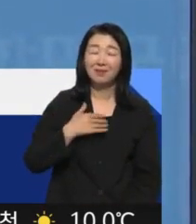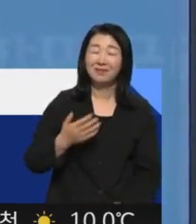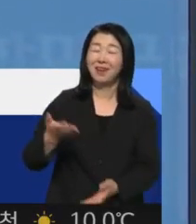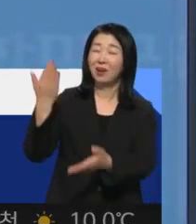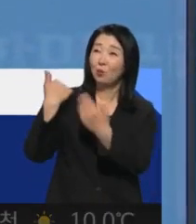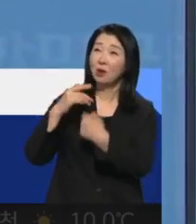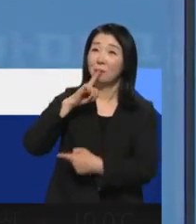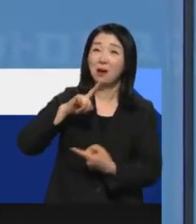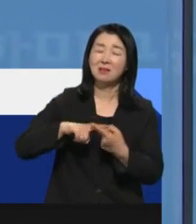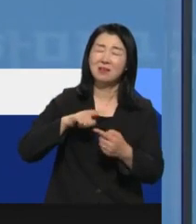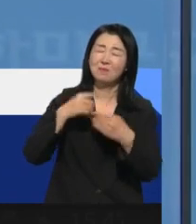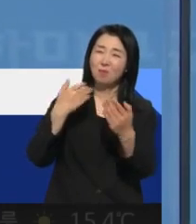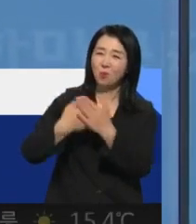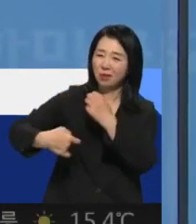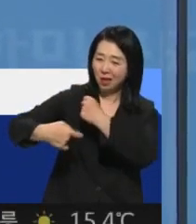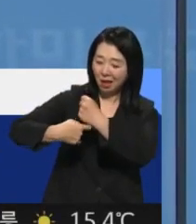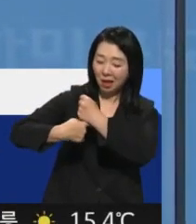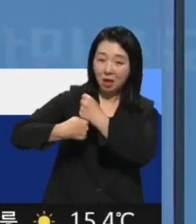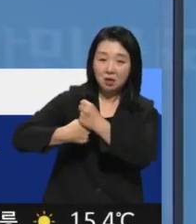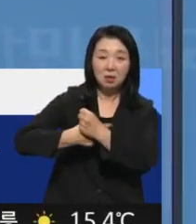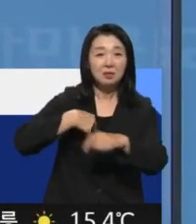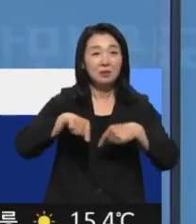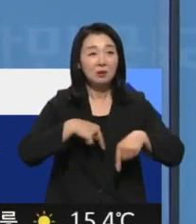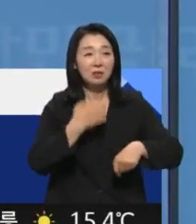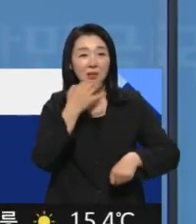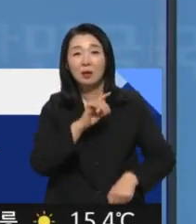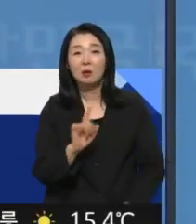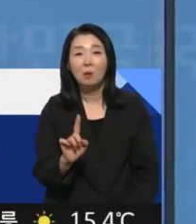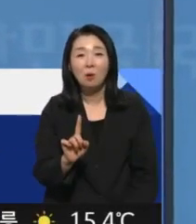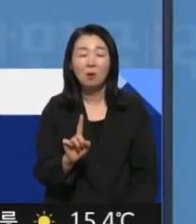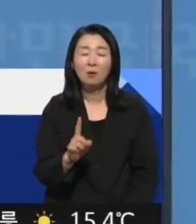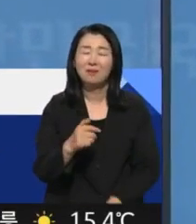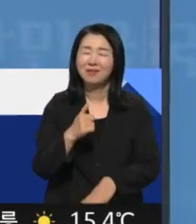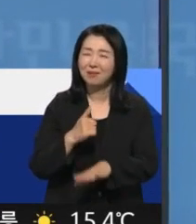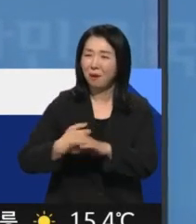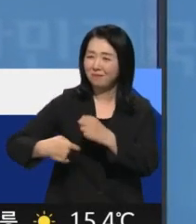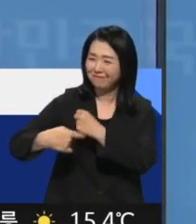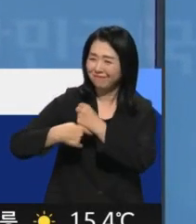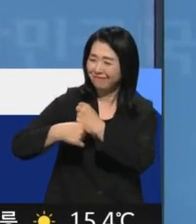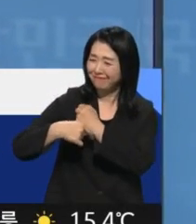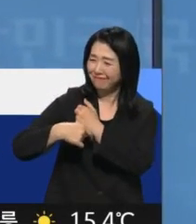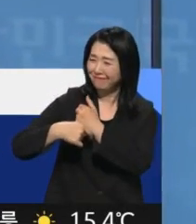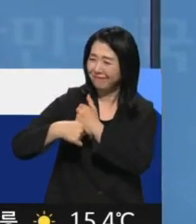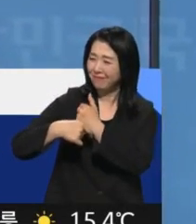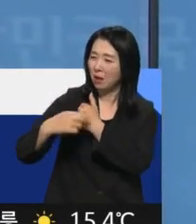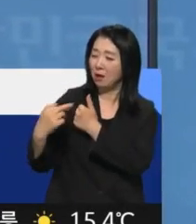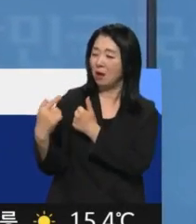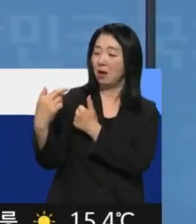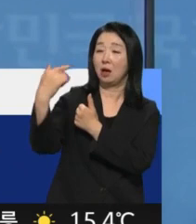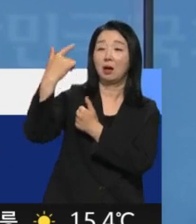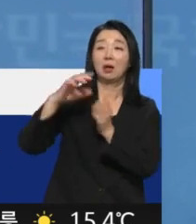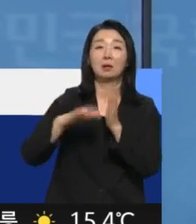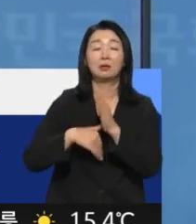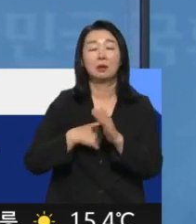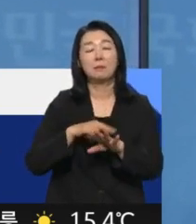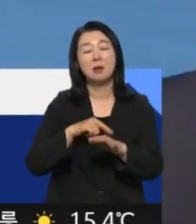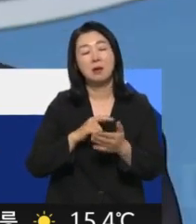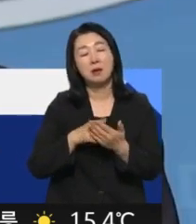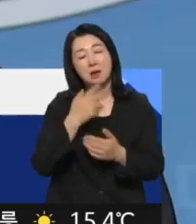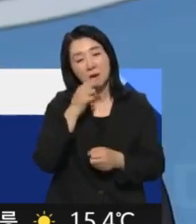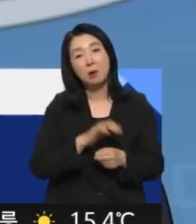발언을 트집잡고 정체성이 어떻네 하면서 흑색 선전을 벌일 때는 참담한